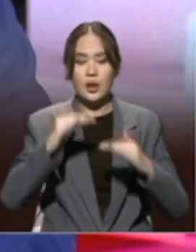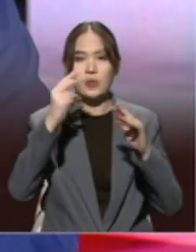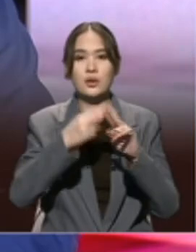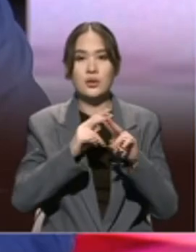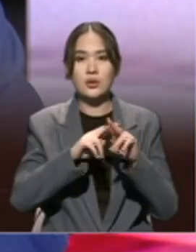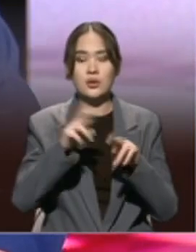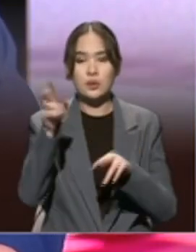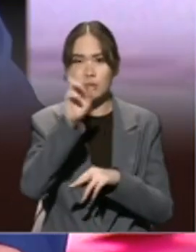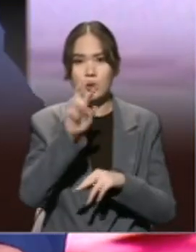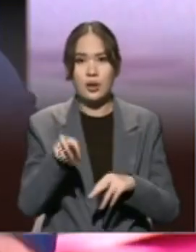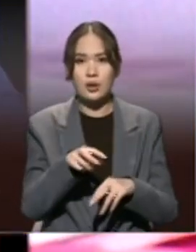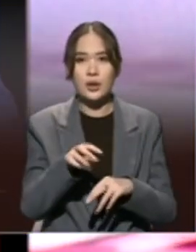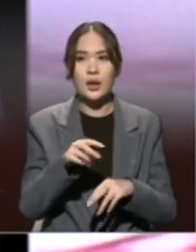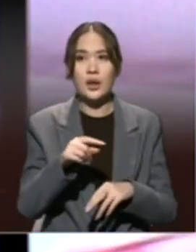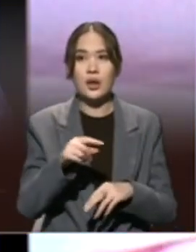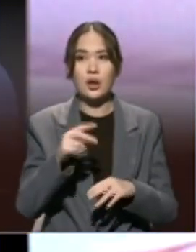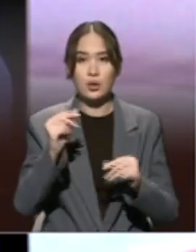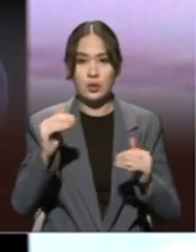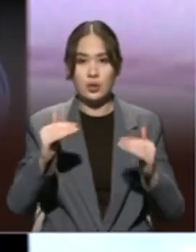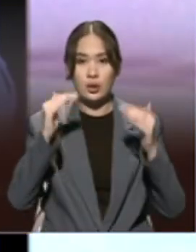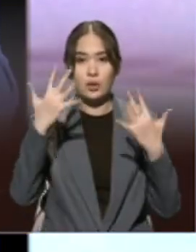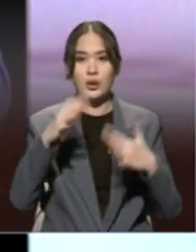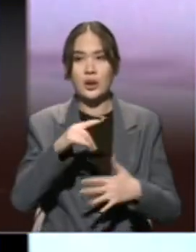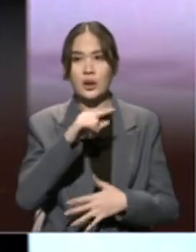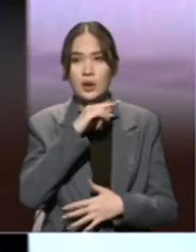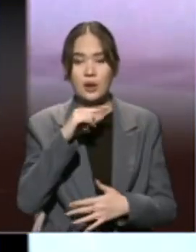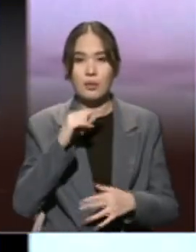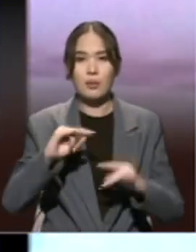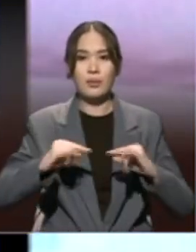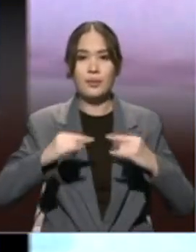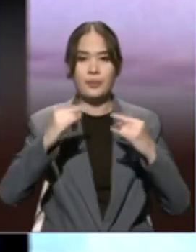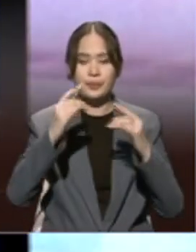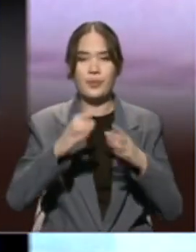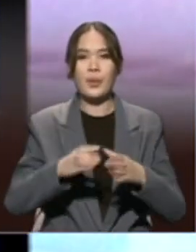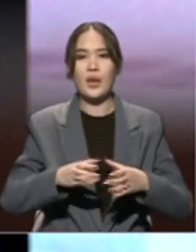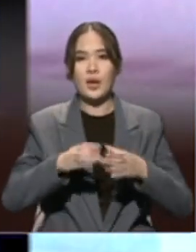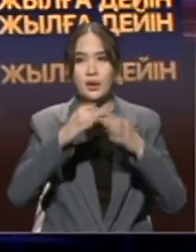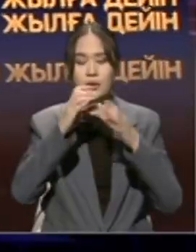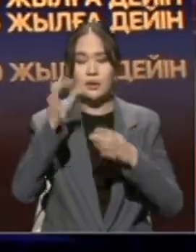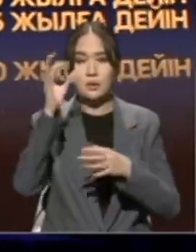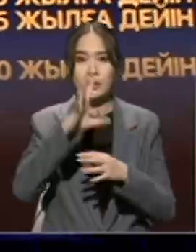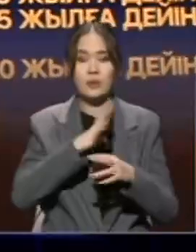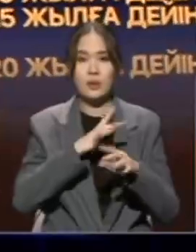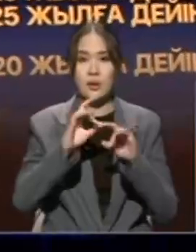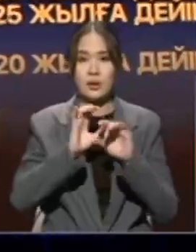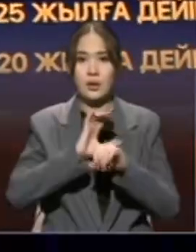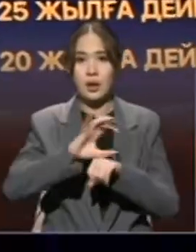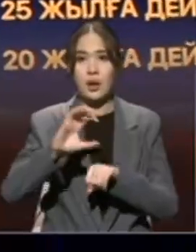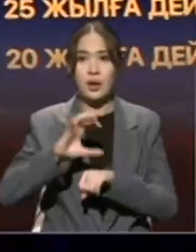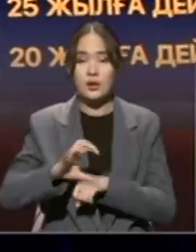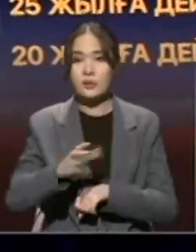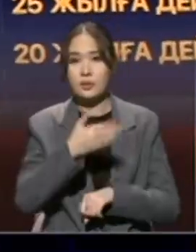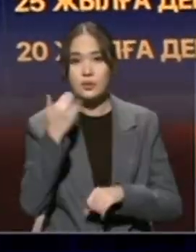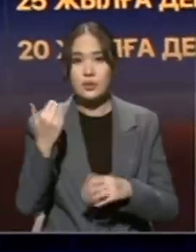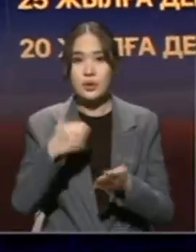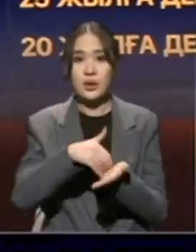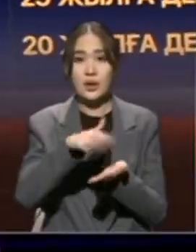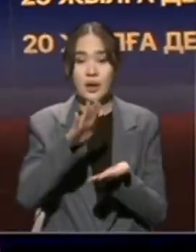доллар көтерілді ме, Россиядағылардың бәрі мысалы арматура, плитка алады, лифт деген бізде шығармайды. Бізде шығарылмайтын